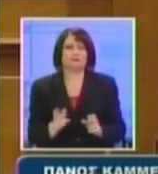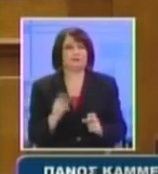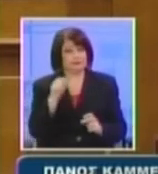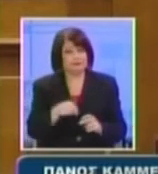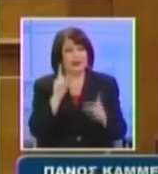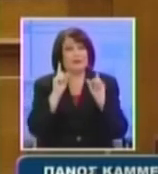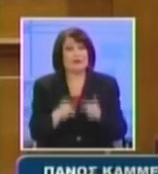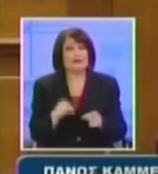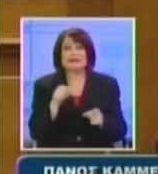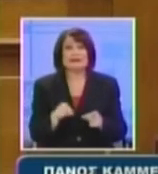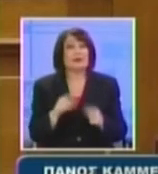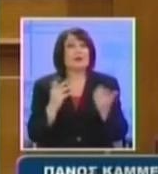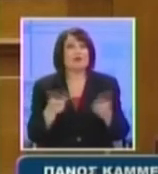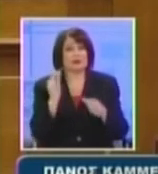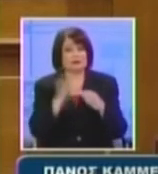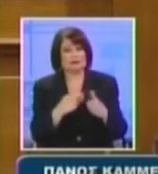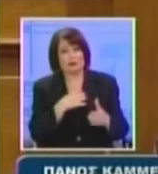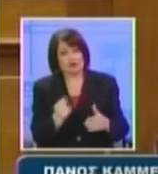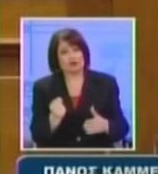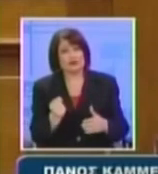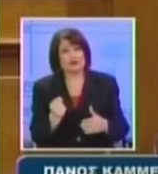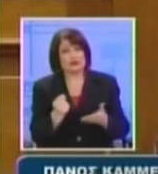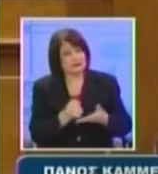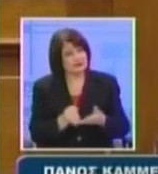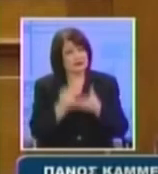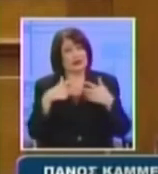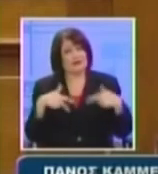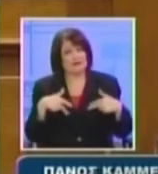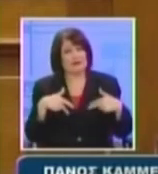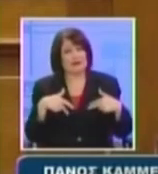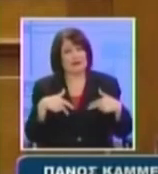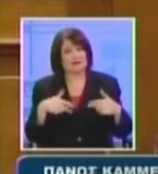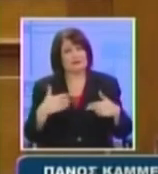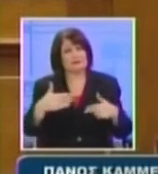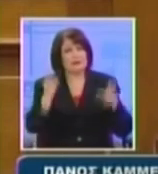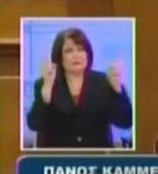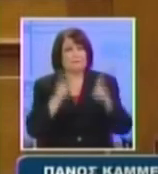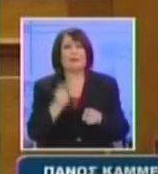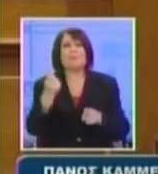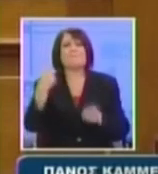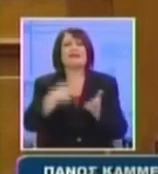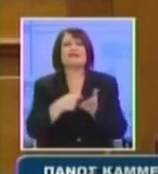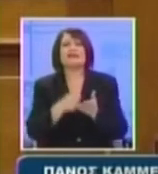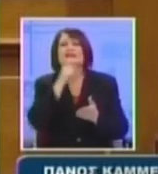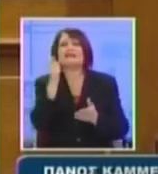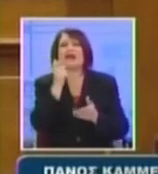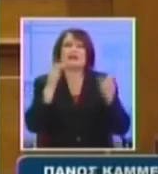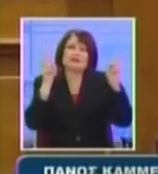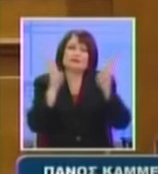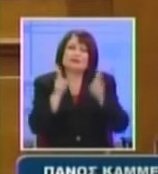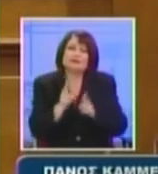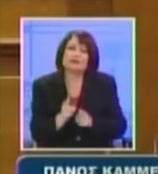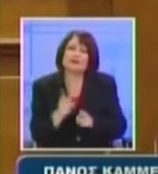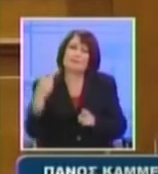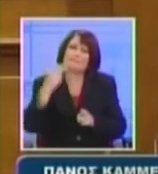Καλείστε να αποφασίσετε κατά πόσο θα δώσετε ψήφο εμπιστοσύνης στην περαιτέρω μείωση των μισθών και των συντάξεων.